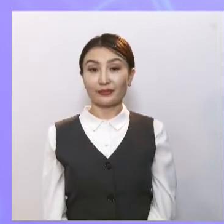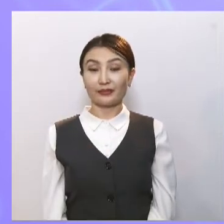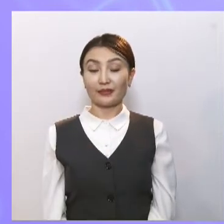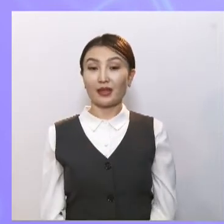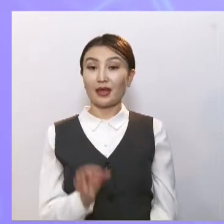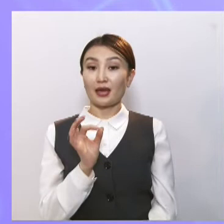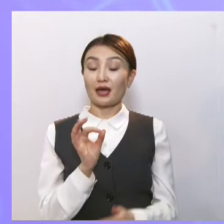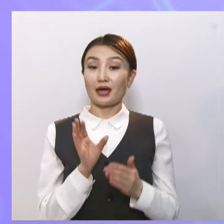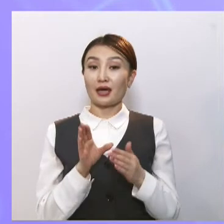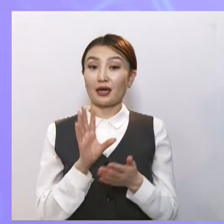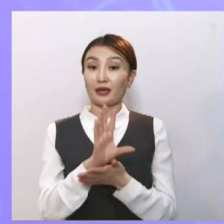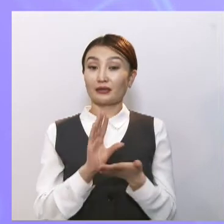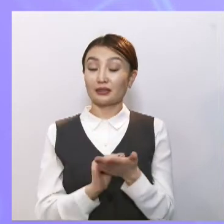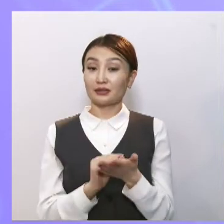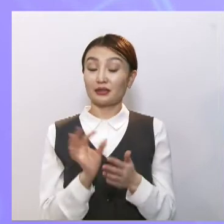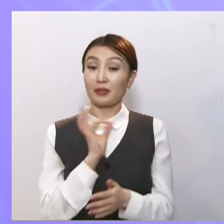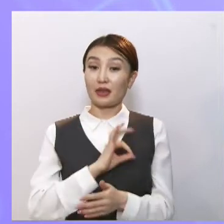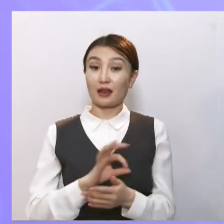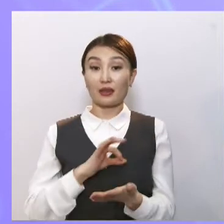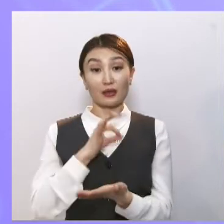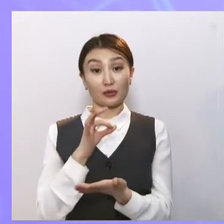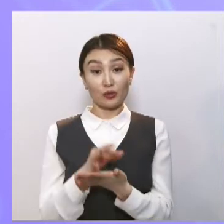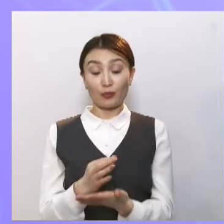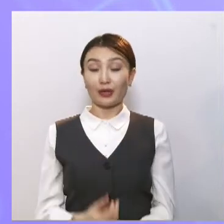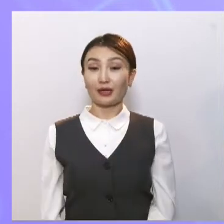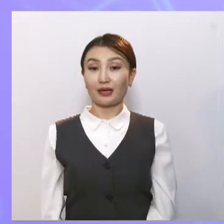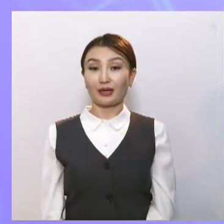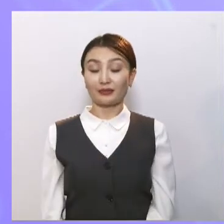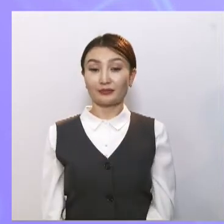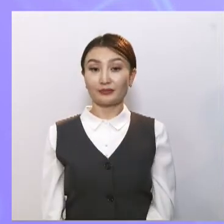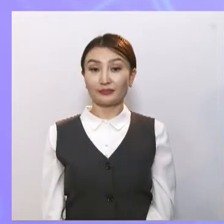Таянычты пайдаланып, жооп бергиле.